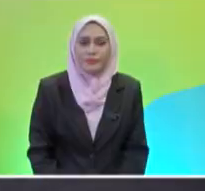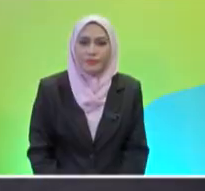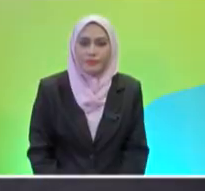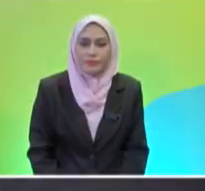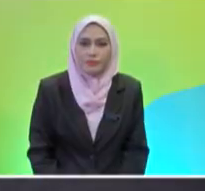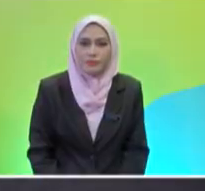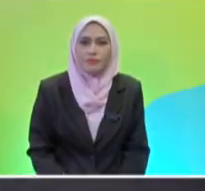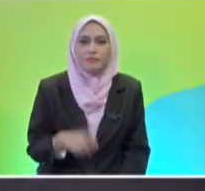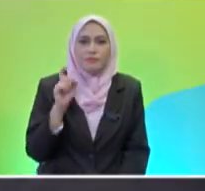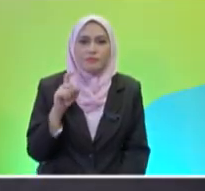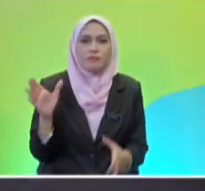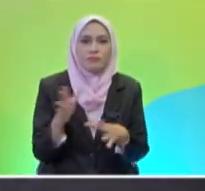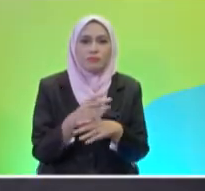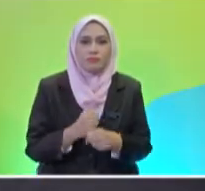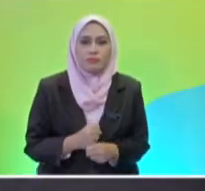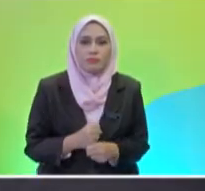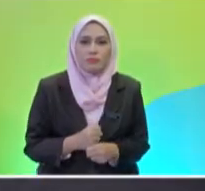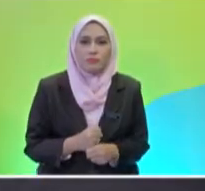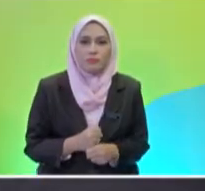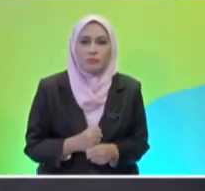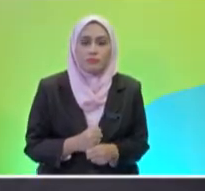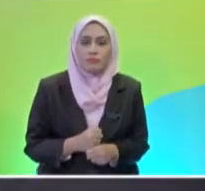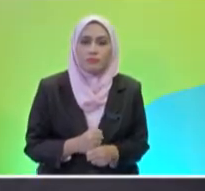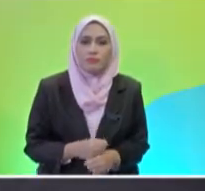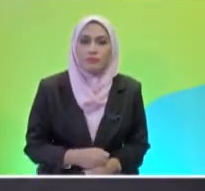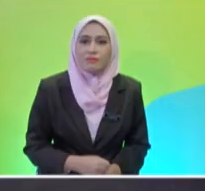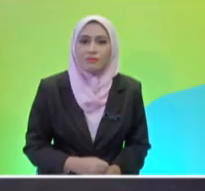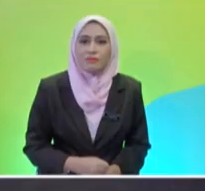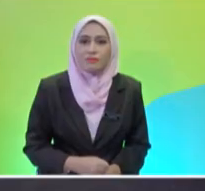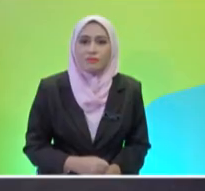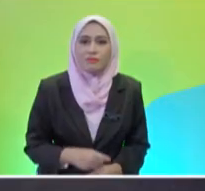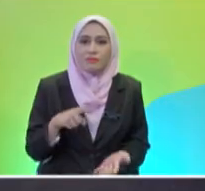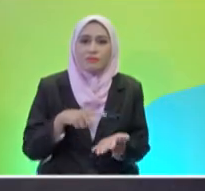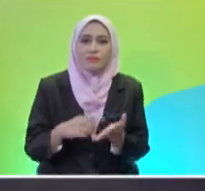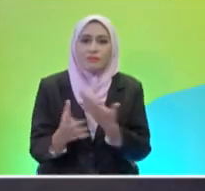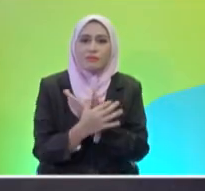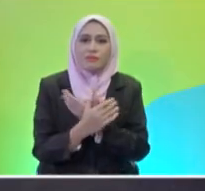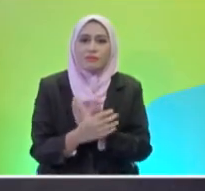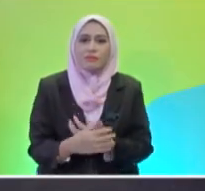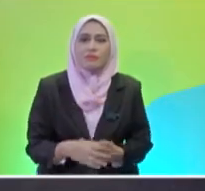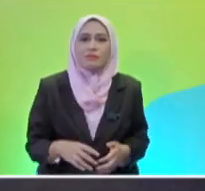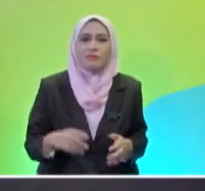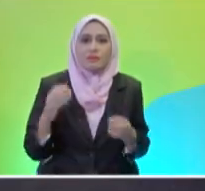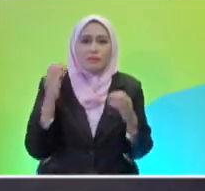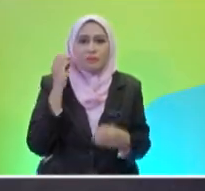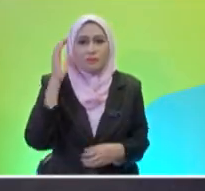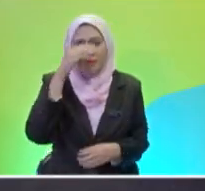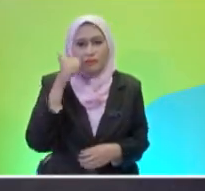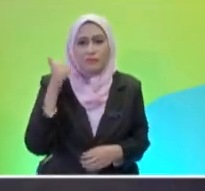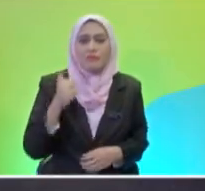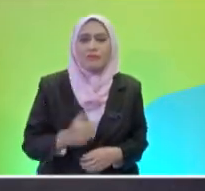Kena tangkap ni. Eh, ini rama-rama paling cantik saya pernah jumpa ni. Eh, kena tangkap